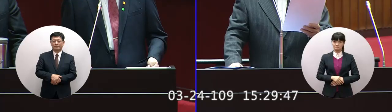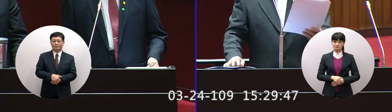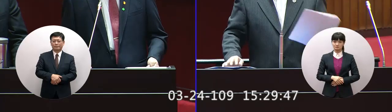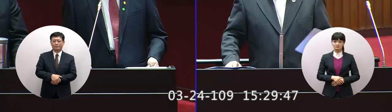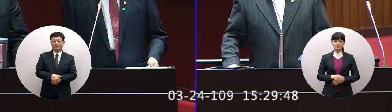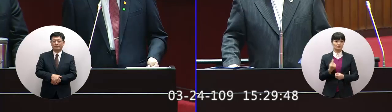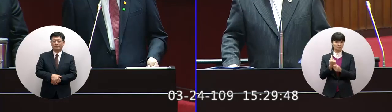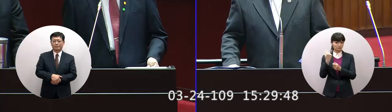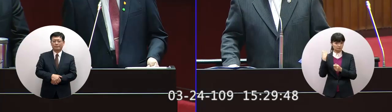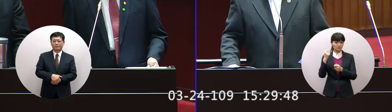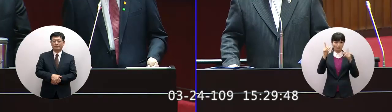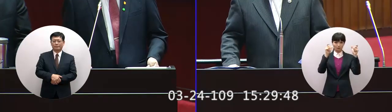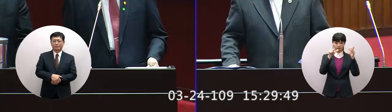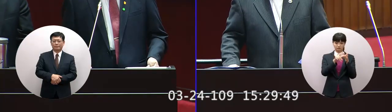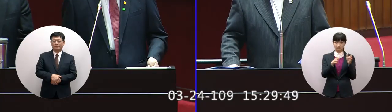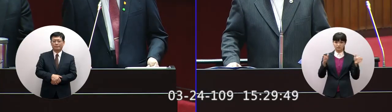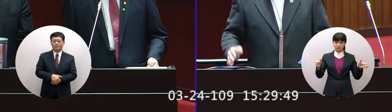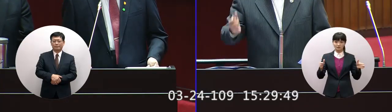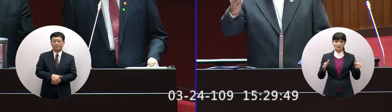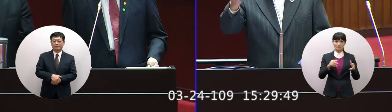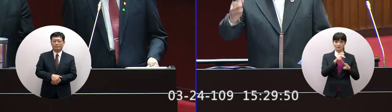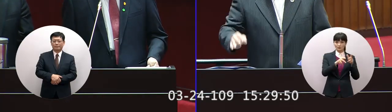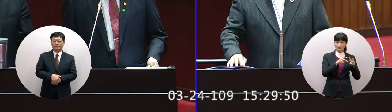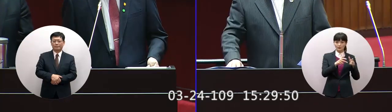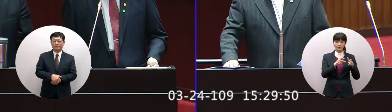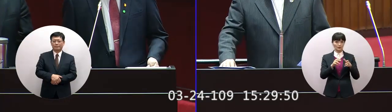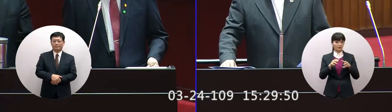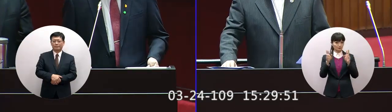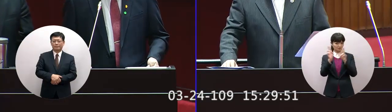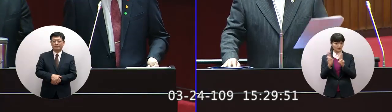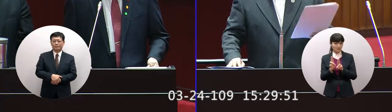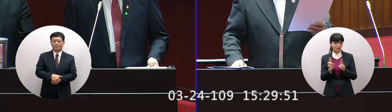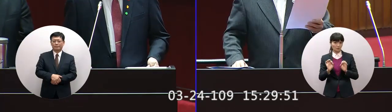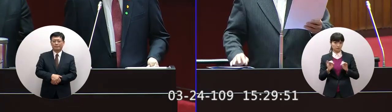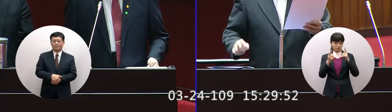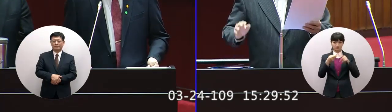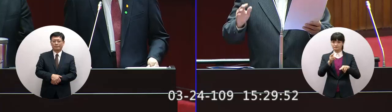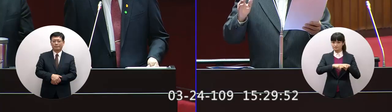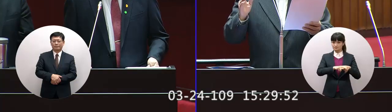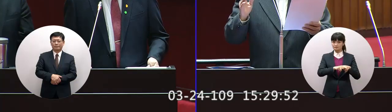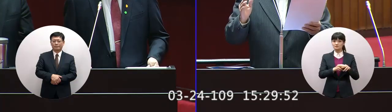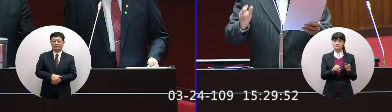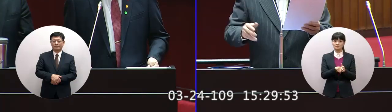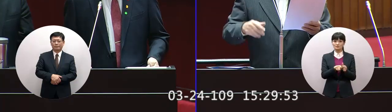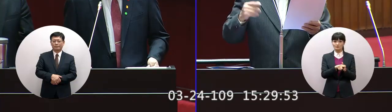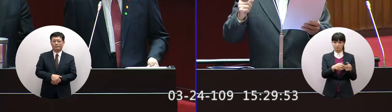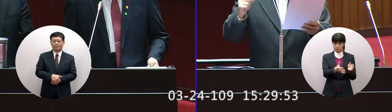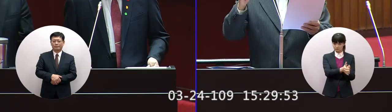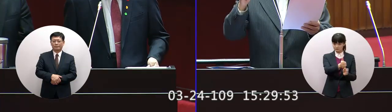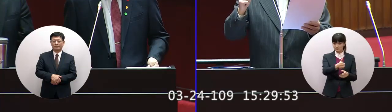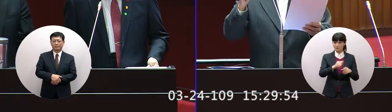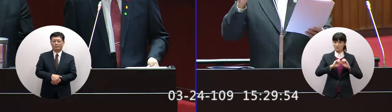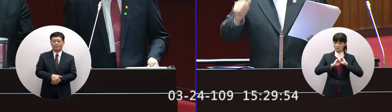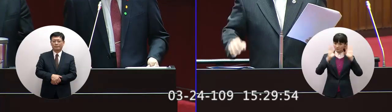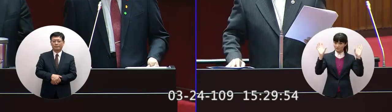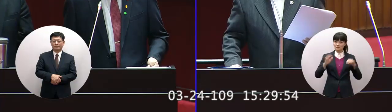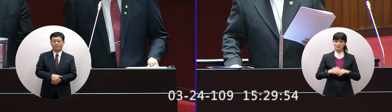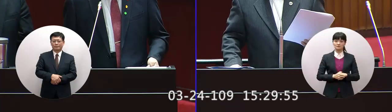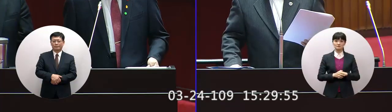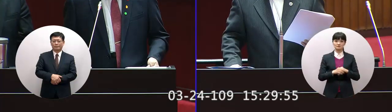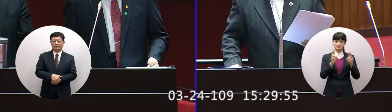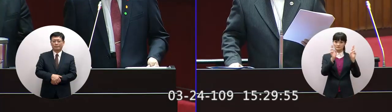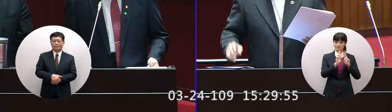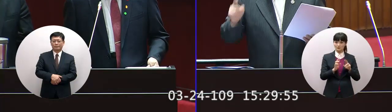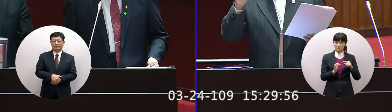年春节期间油电动涨的时候，部长回答过，规定电价一次最多